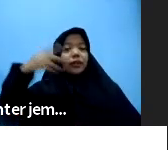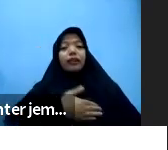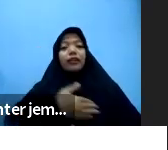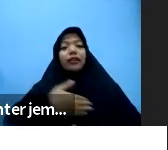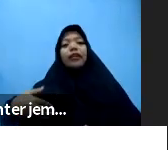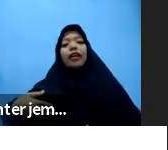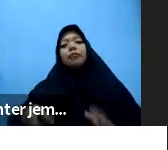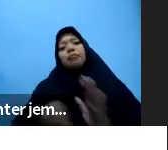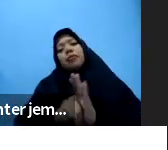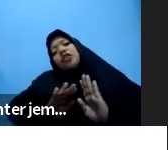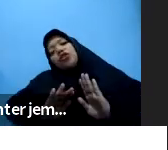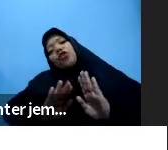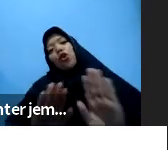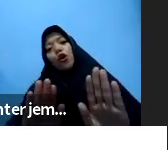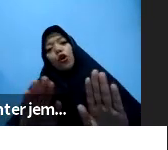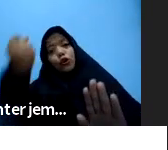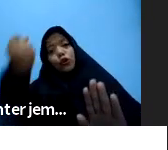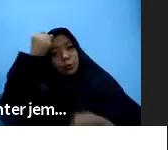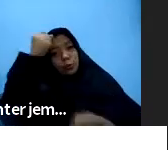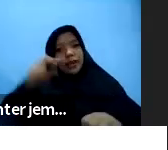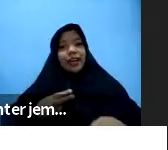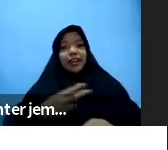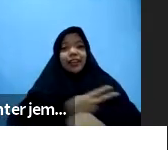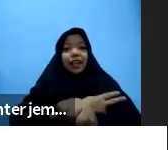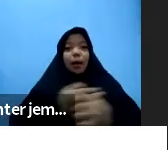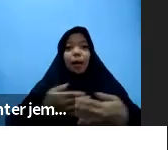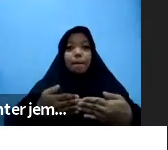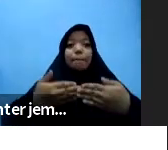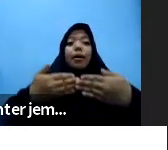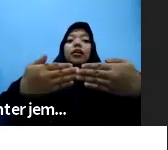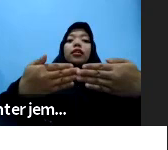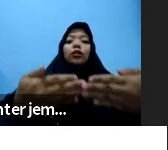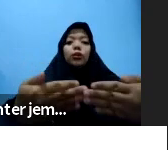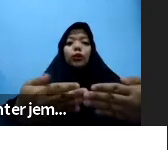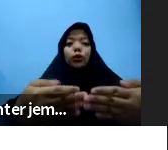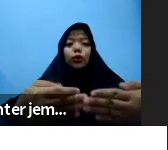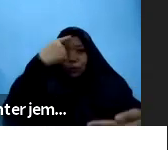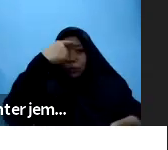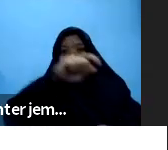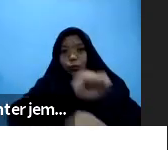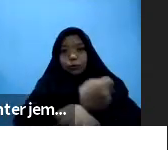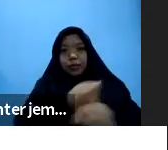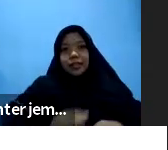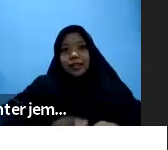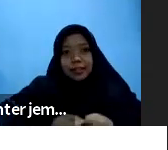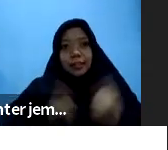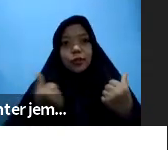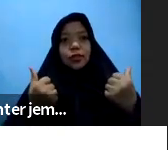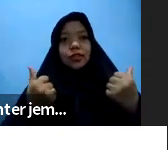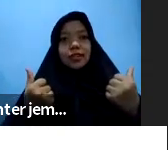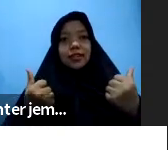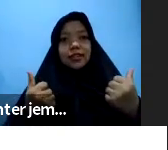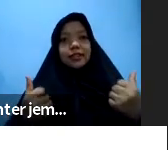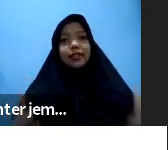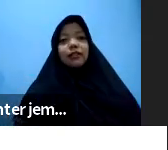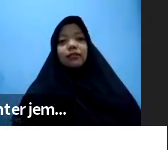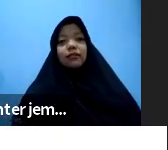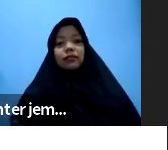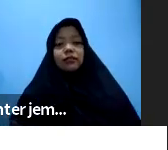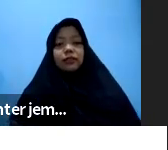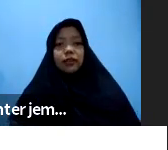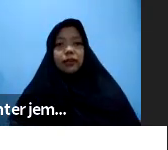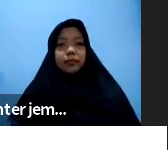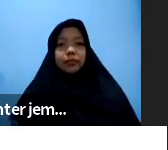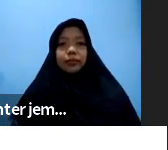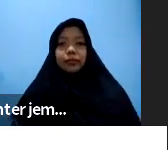kalau ingin maju ini seperti ini Jadi mungkin orang yang sukses ini bisa kita download dan kita kirim ke siswa-siswi kita bahwa